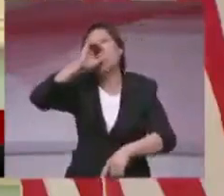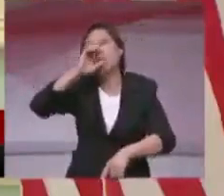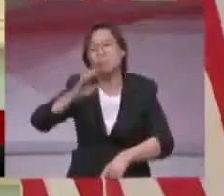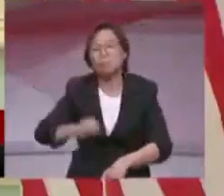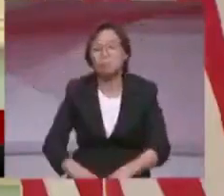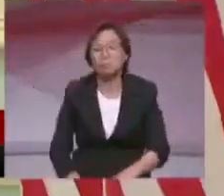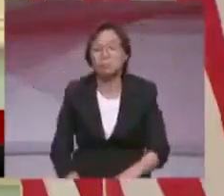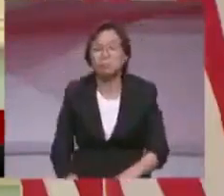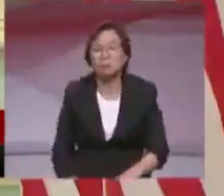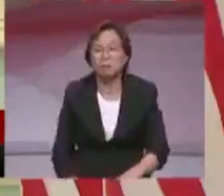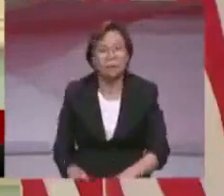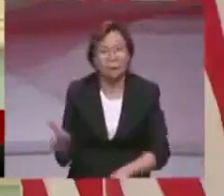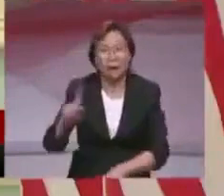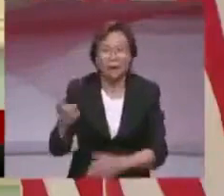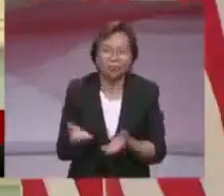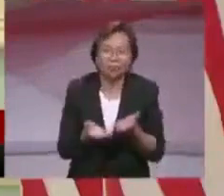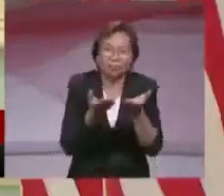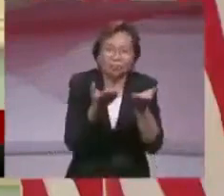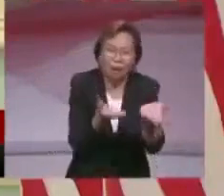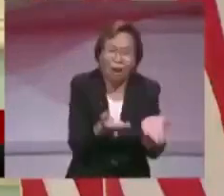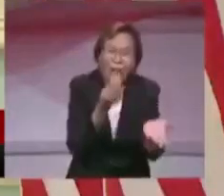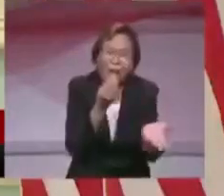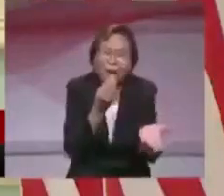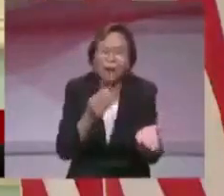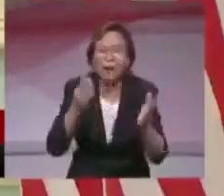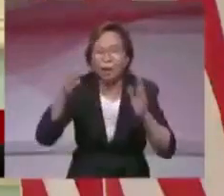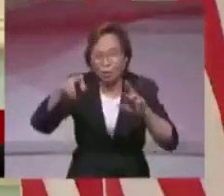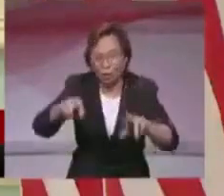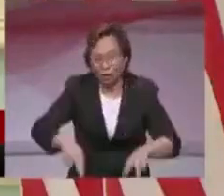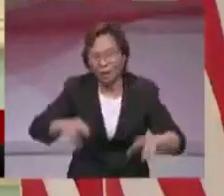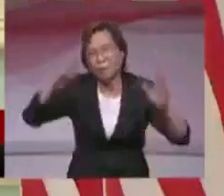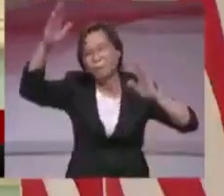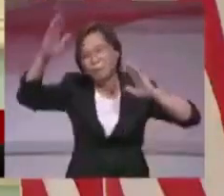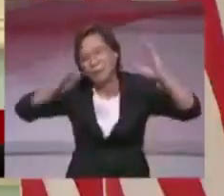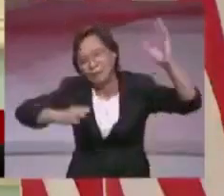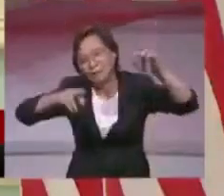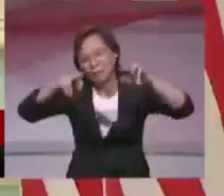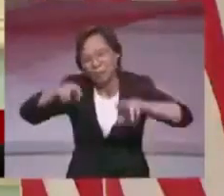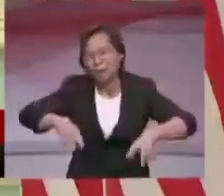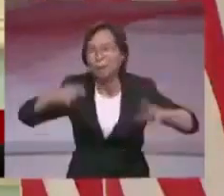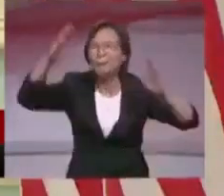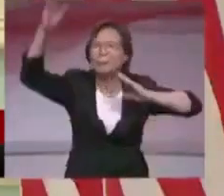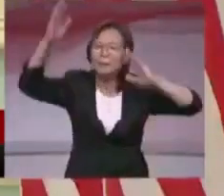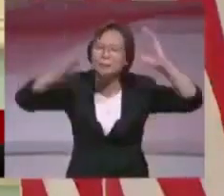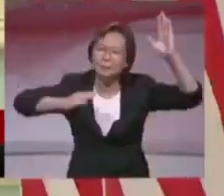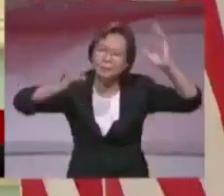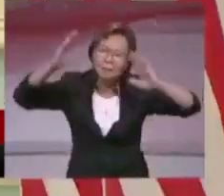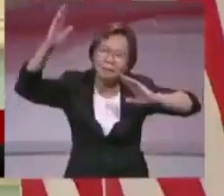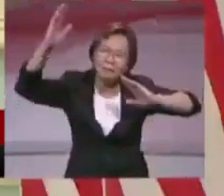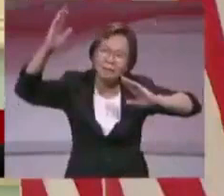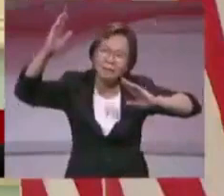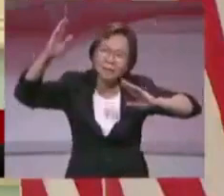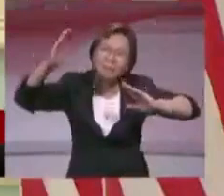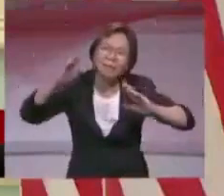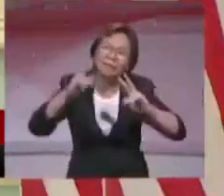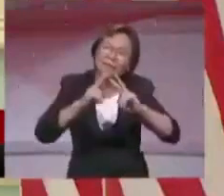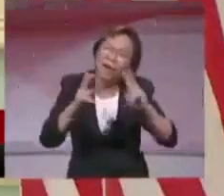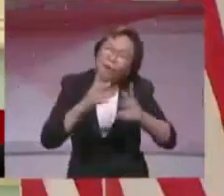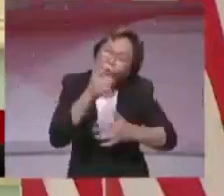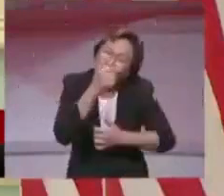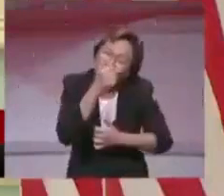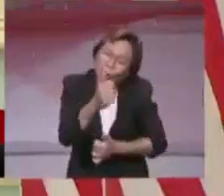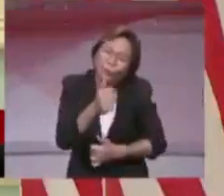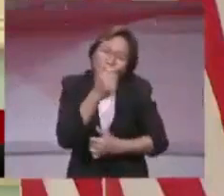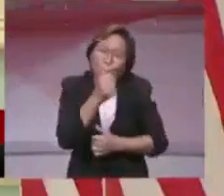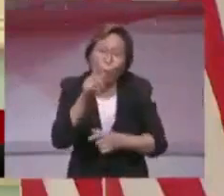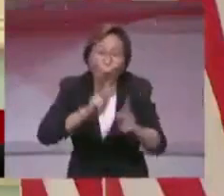jangan sajikan makanan di rumah. Orang kita ni, orang rakyat kita ni, rakyat Malaysia ni sangat suka kalau